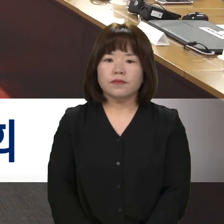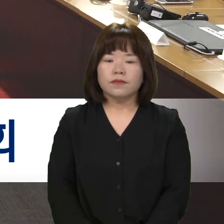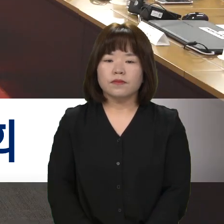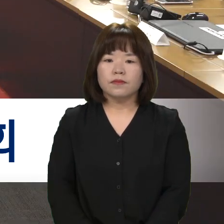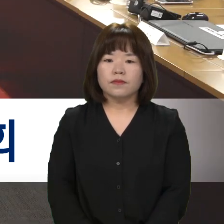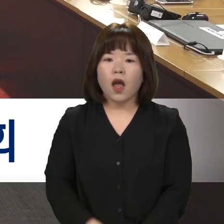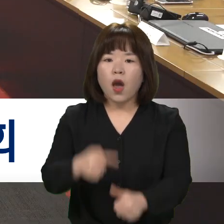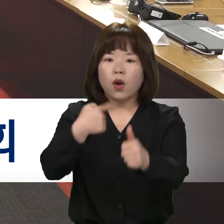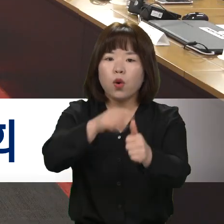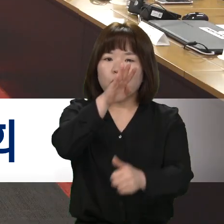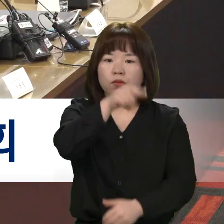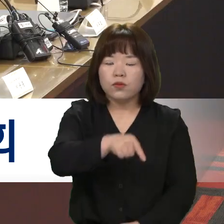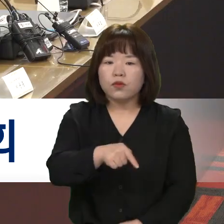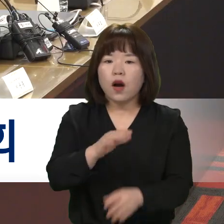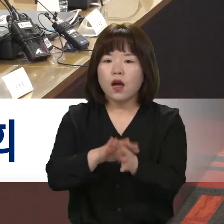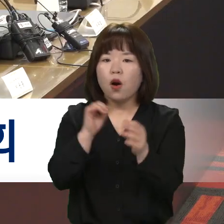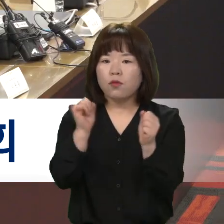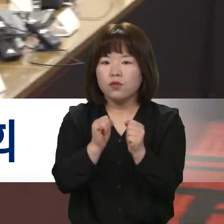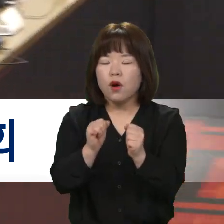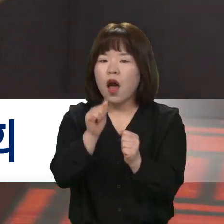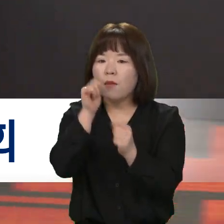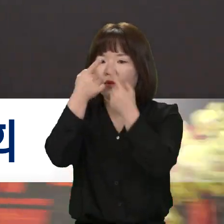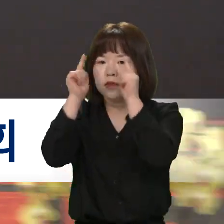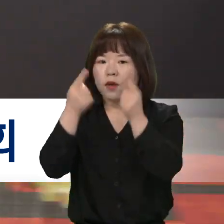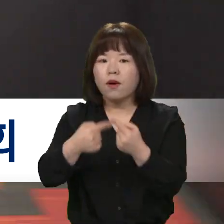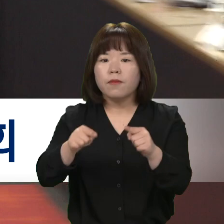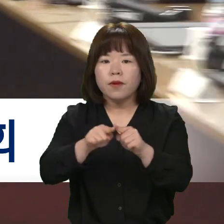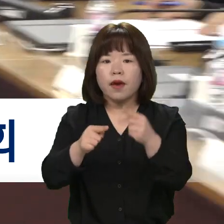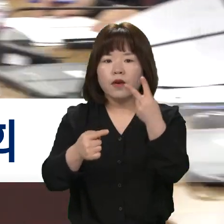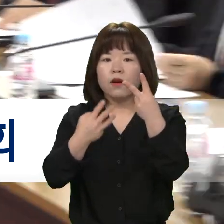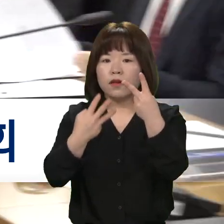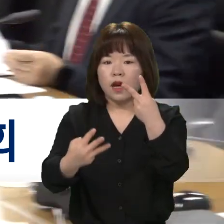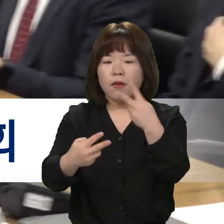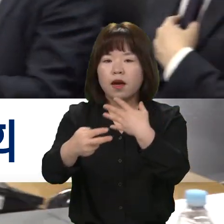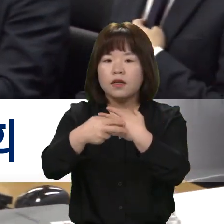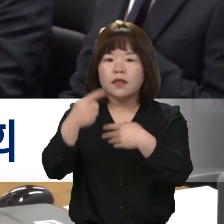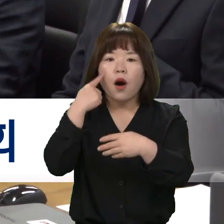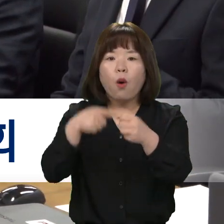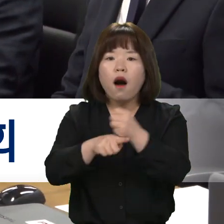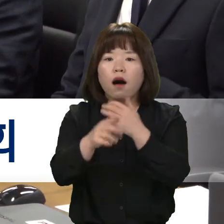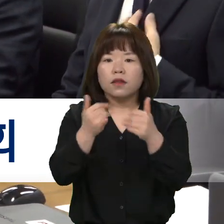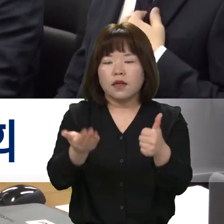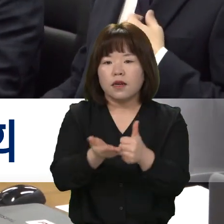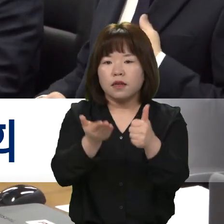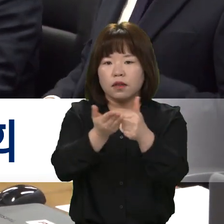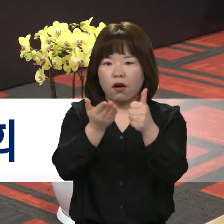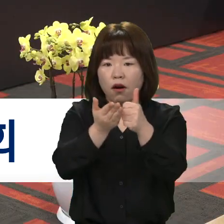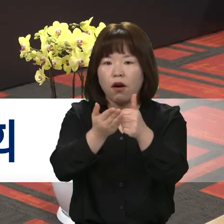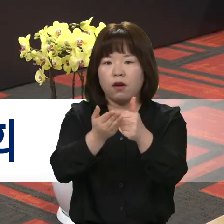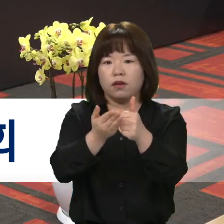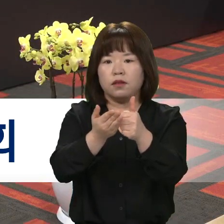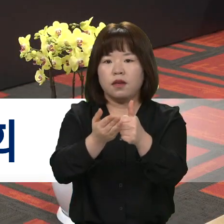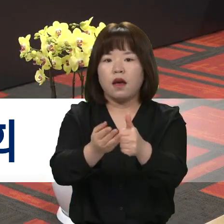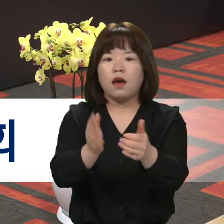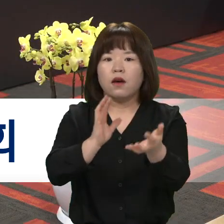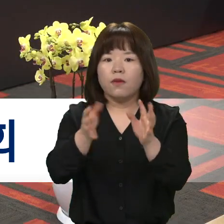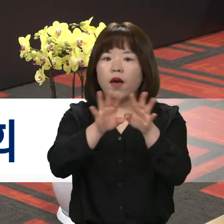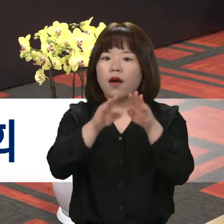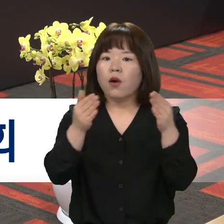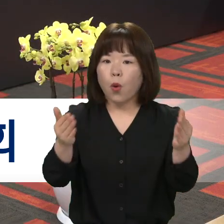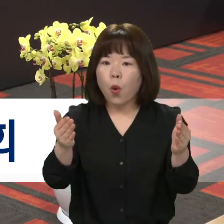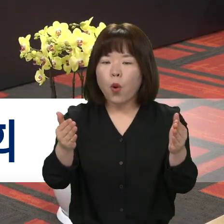시작하겠습니다 포항시는 교육부 경상북도 포스텍과 함께 3일 의사과학자 양성 교육부 장관 간담회를